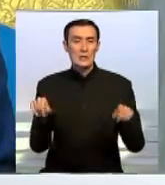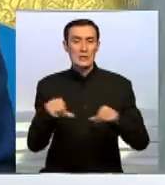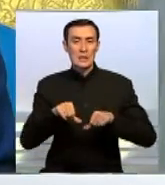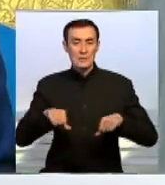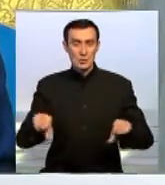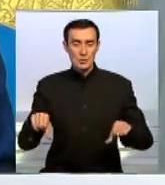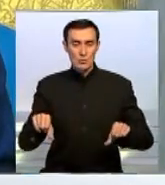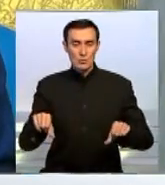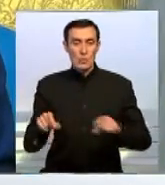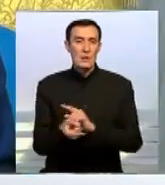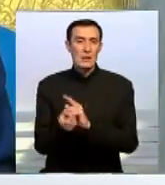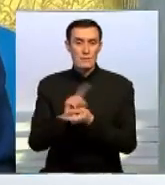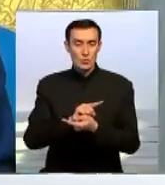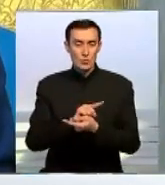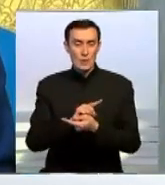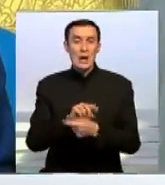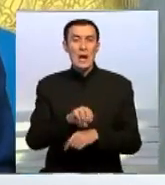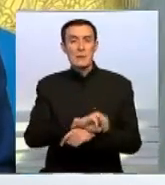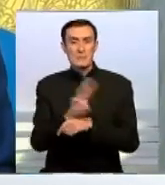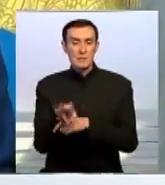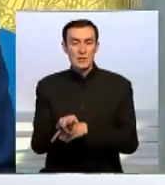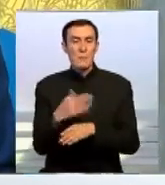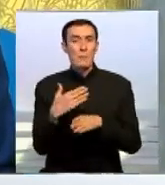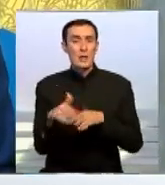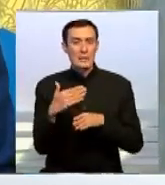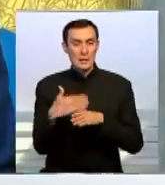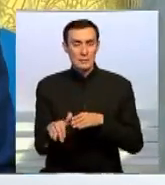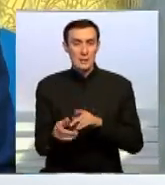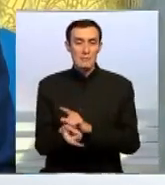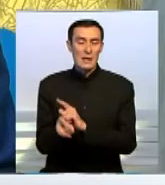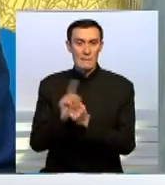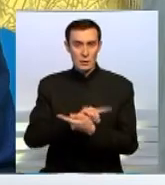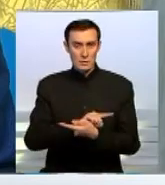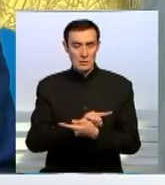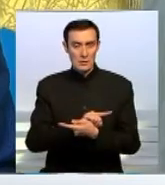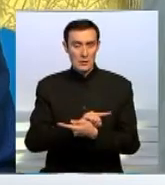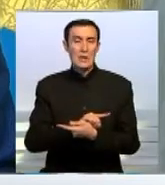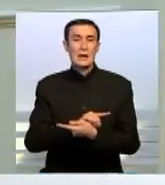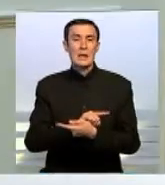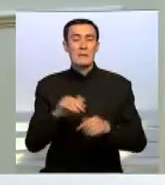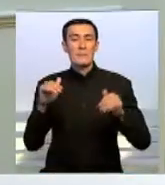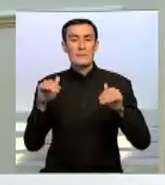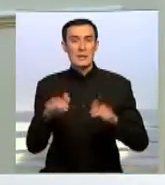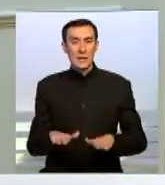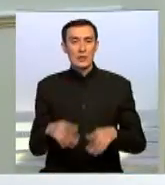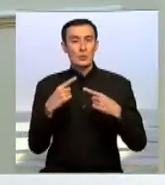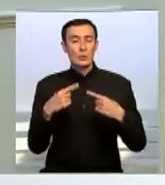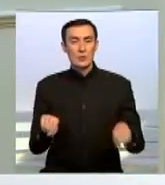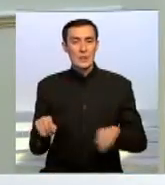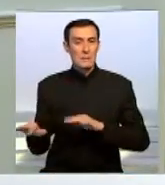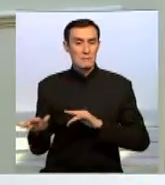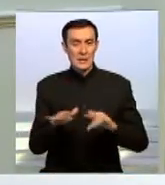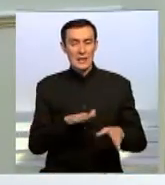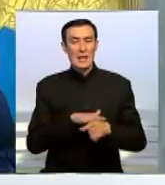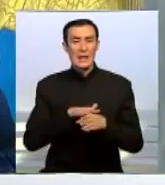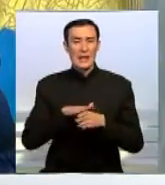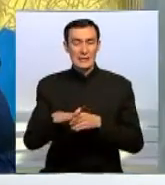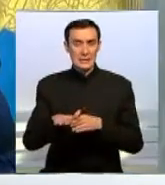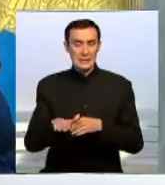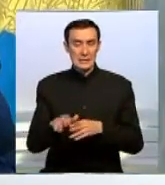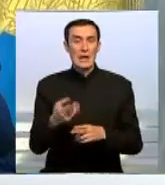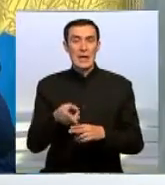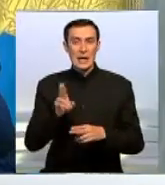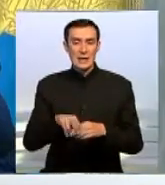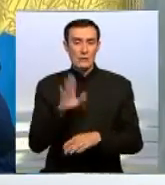переводу, обеспечить поэтапный перевод, принять другие меры для реализации